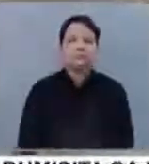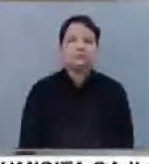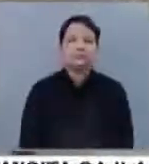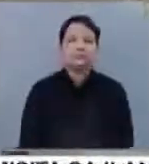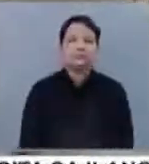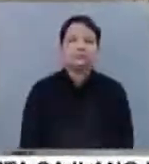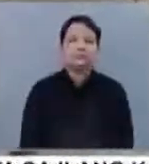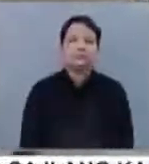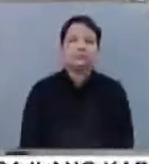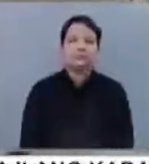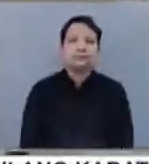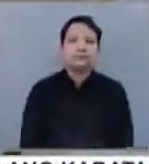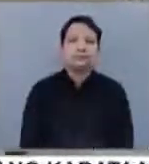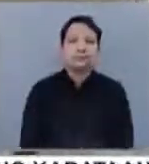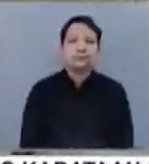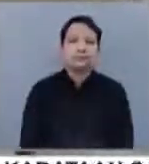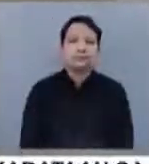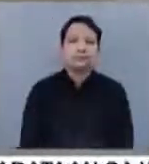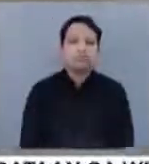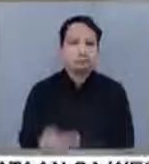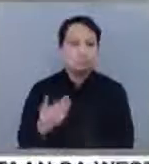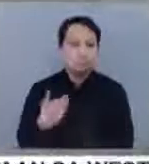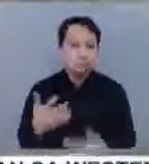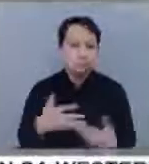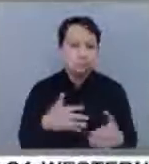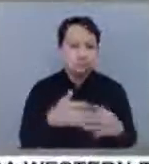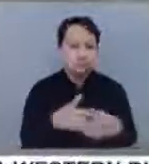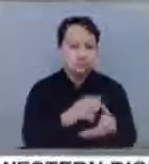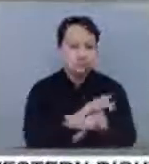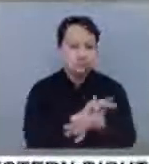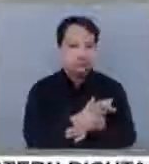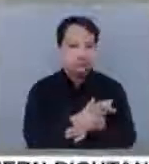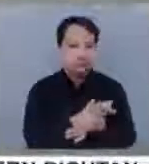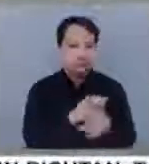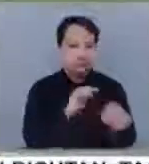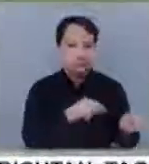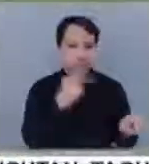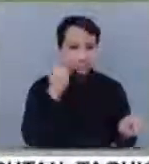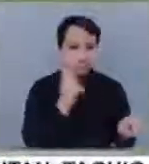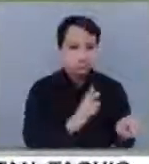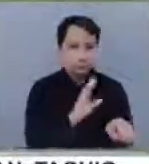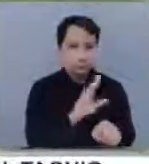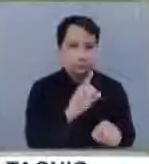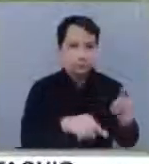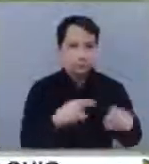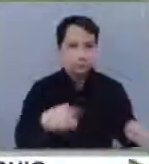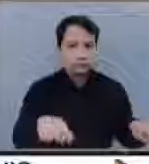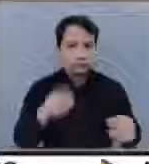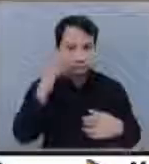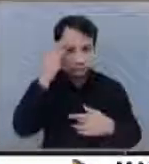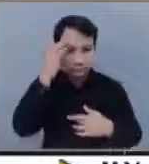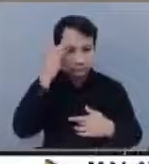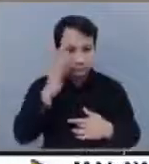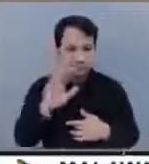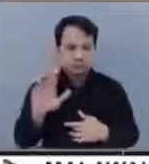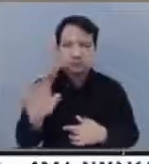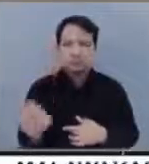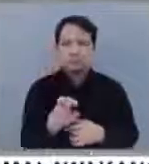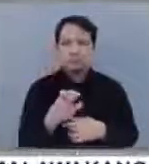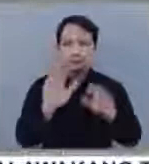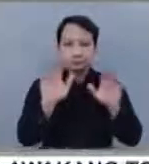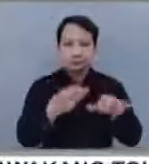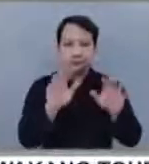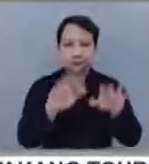Hindi pa natatapos ang laban kontra COVID-19, agaw eksena naman ngayon ang iba't ibang sakit na dala ng tuloy-tuloy na ulan at bigla ang